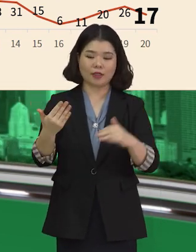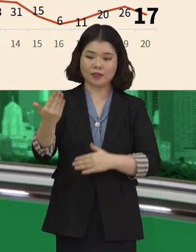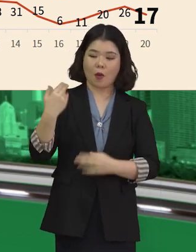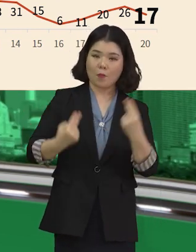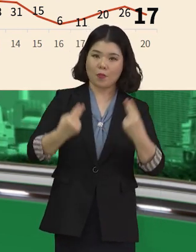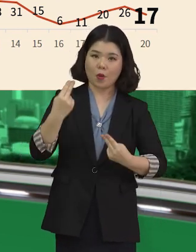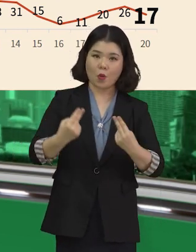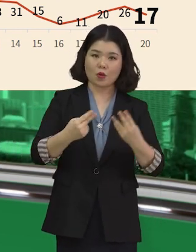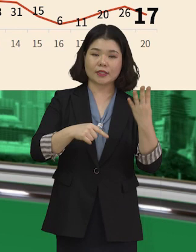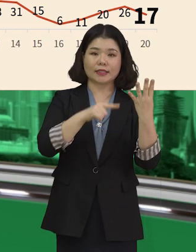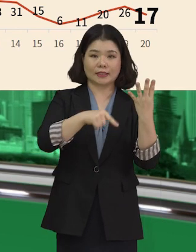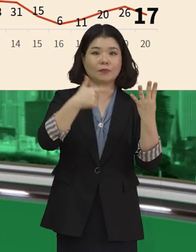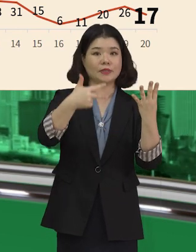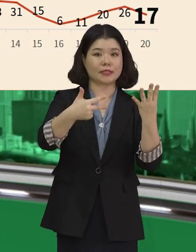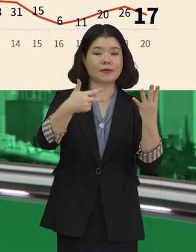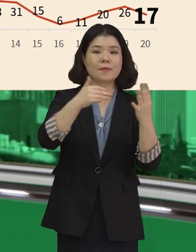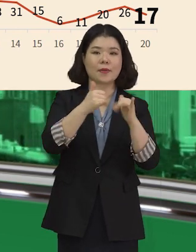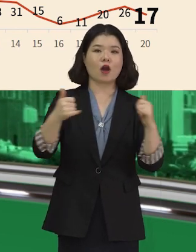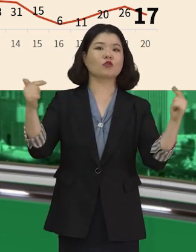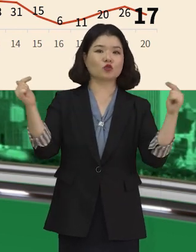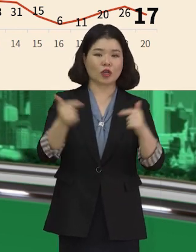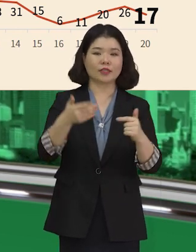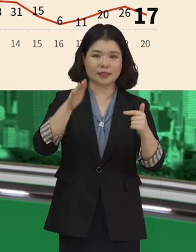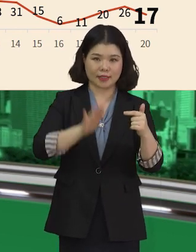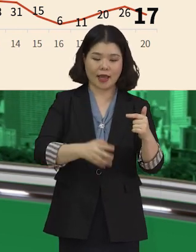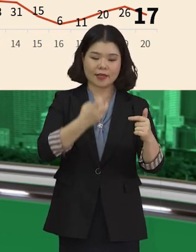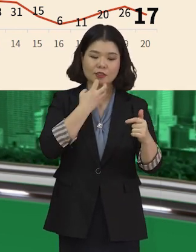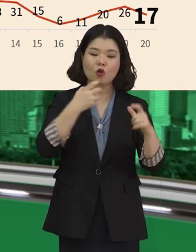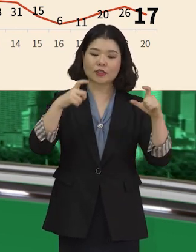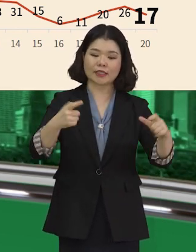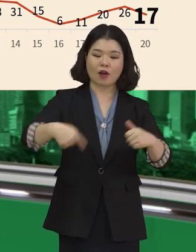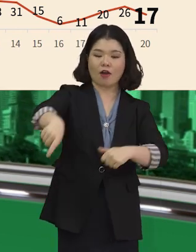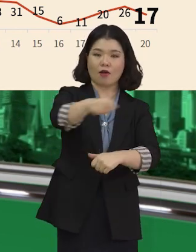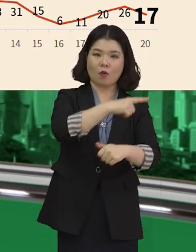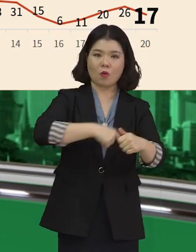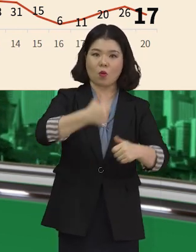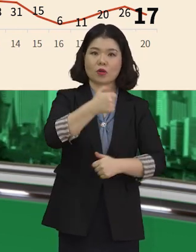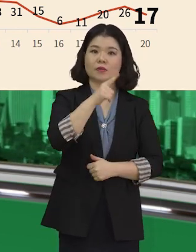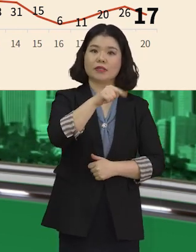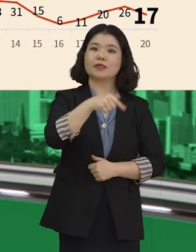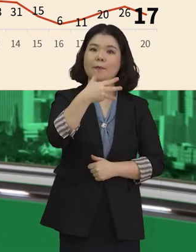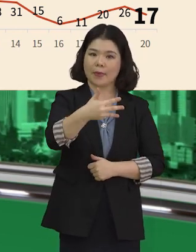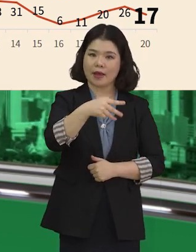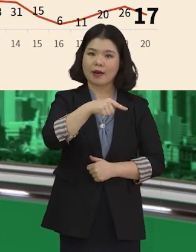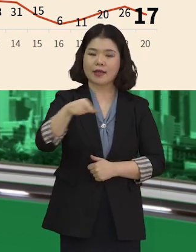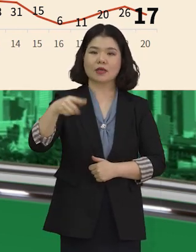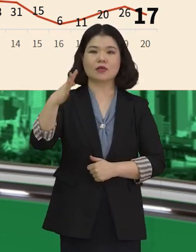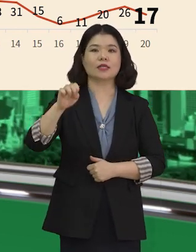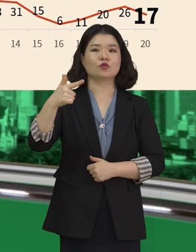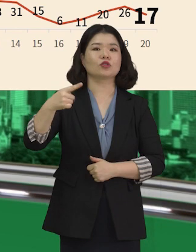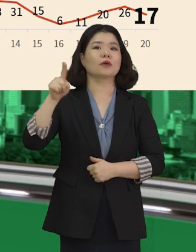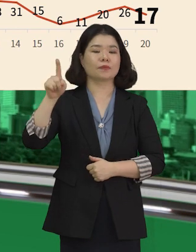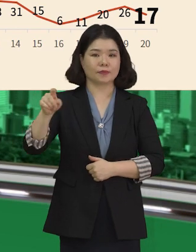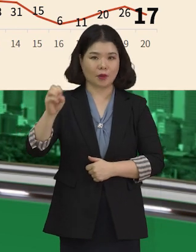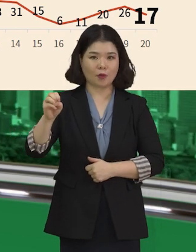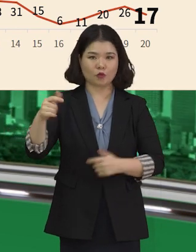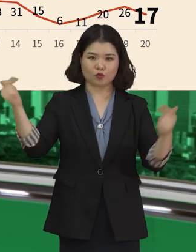직전보다 4.7명 감소했는데 특히 수도권의 경우 51.8명에서